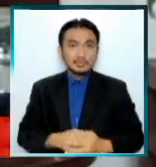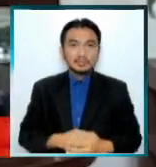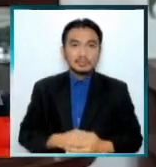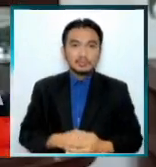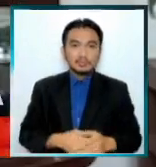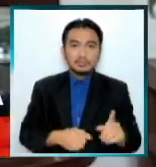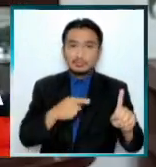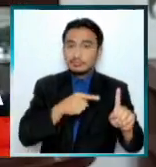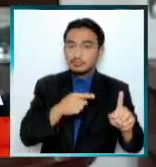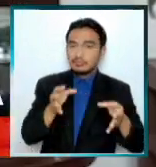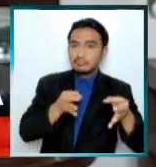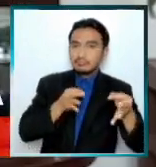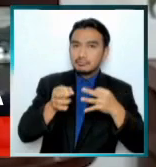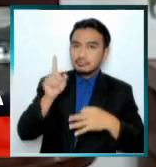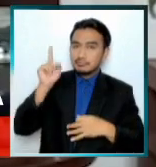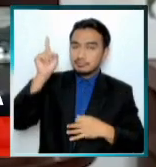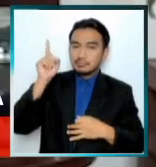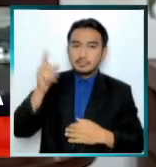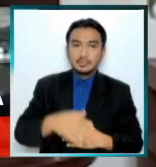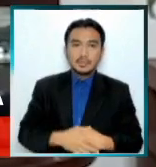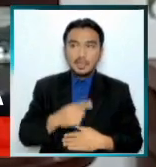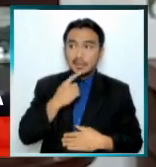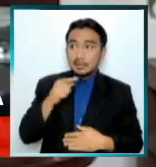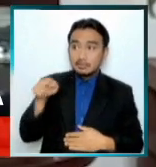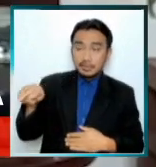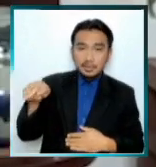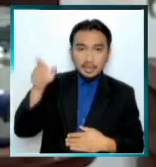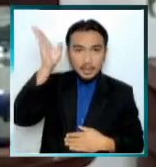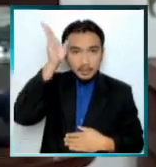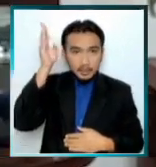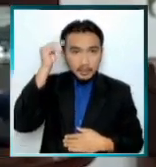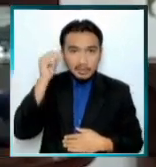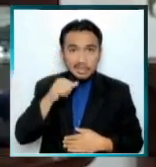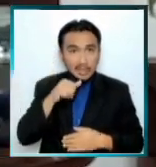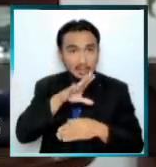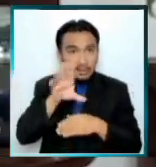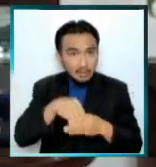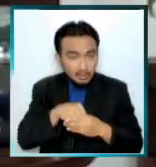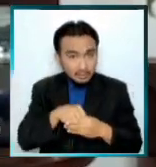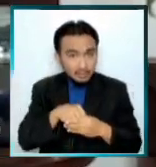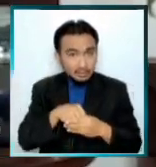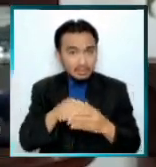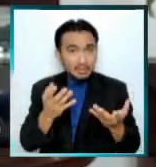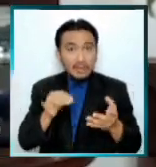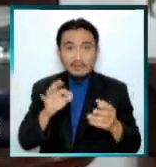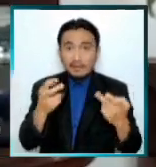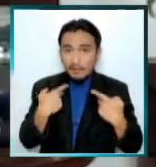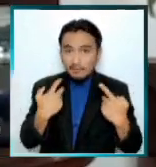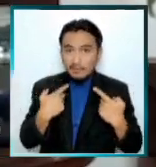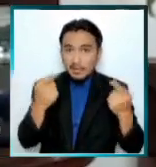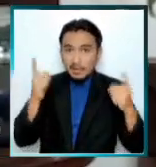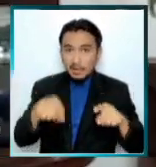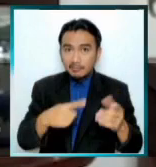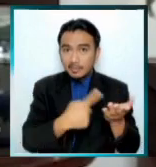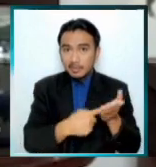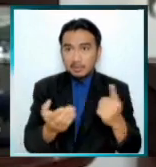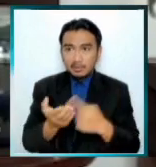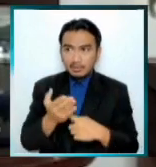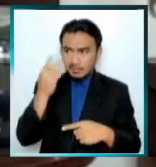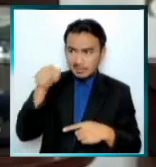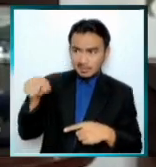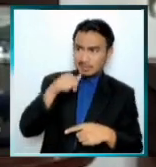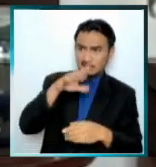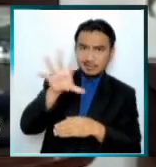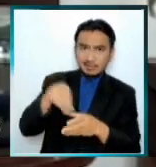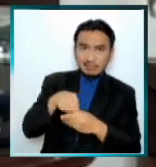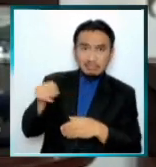sinasabi ni Bongbong na hindi raw siya dadalo kung magkakaroon mo ng debate. Eh bakit hindi ka dadalo? Ayaw